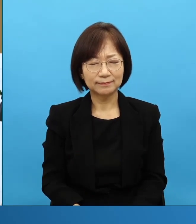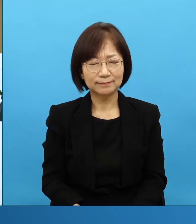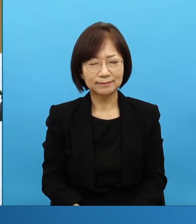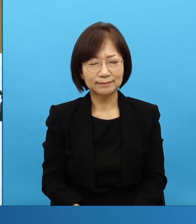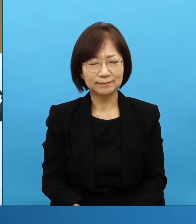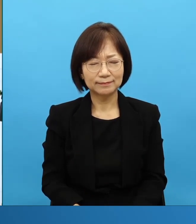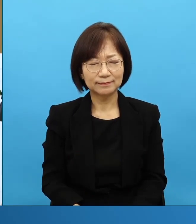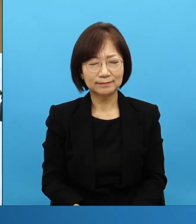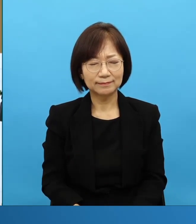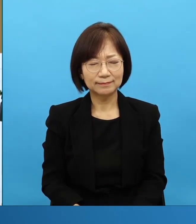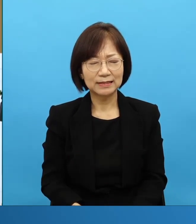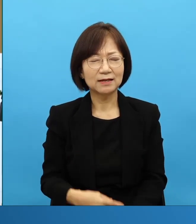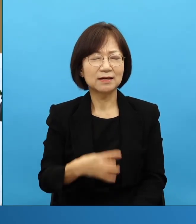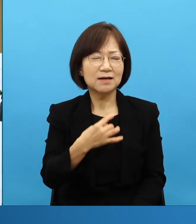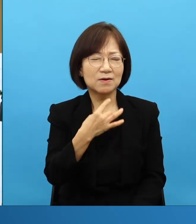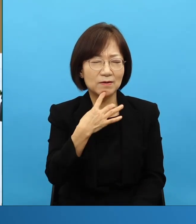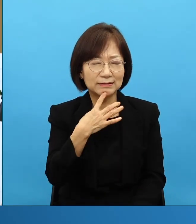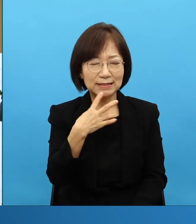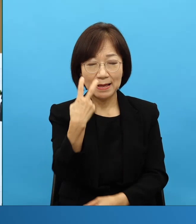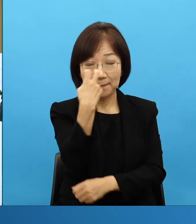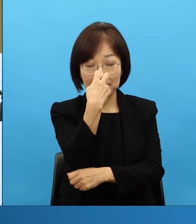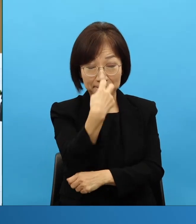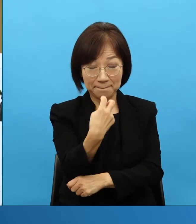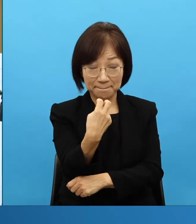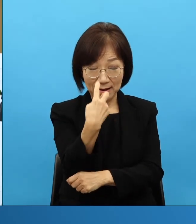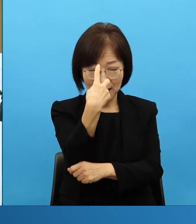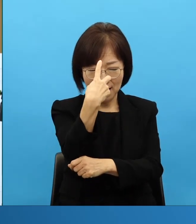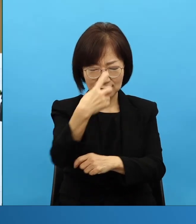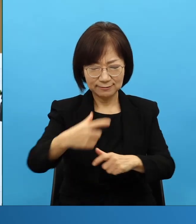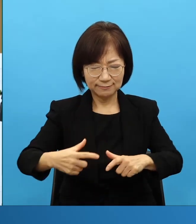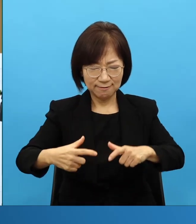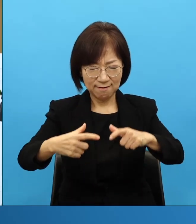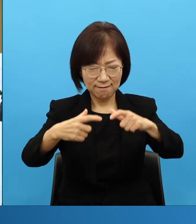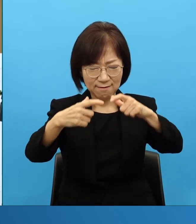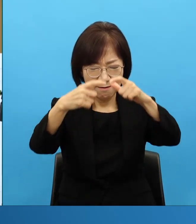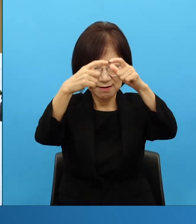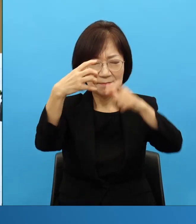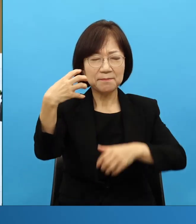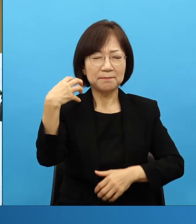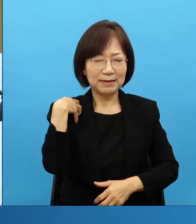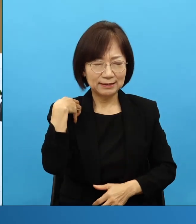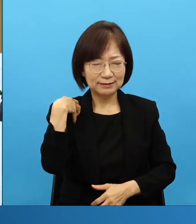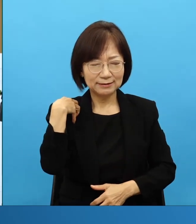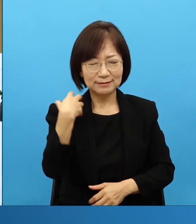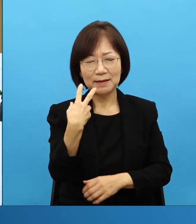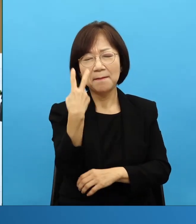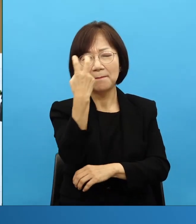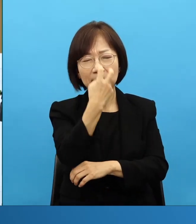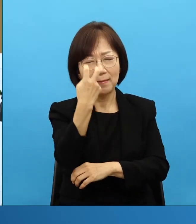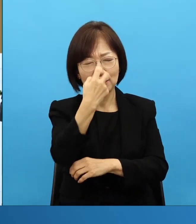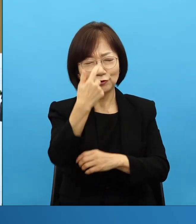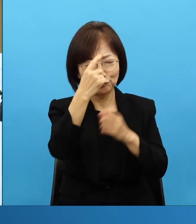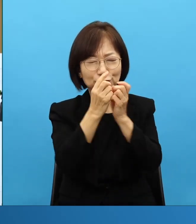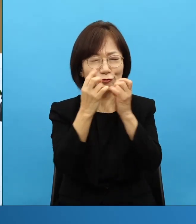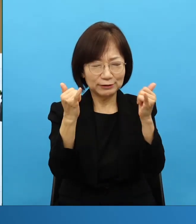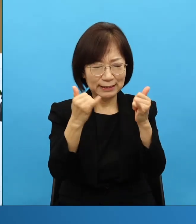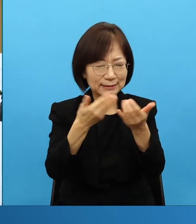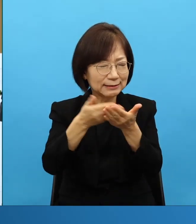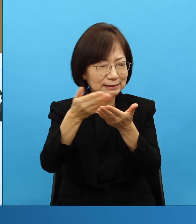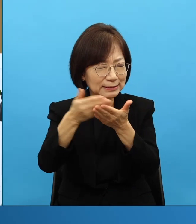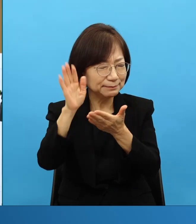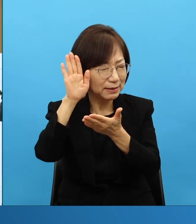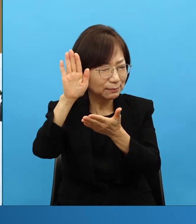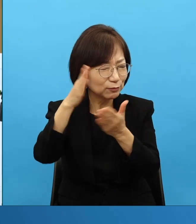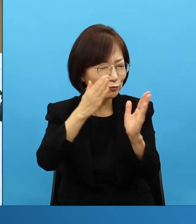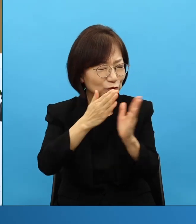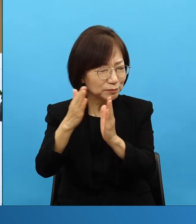오직 망대의 법칙을 누릴 파수꾼의 그림을 그려갈 처음이요 마지막이며 영원한